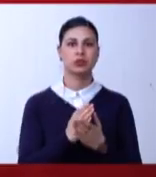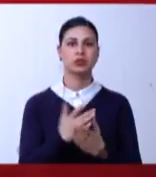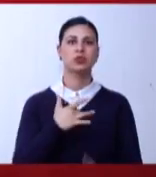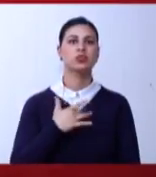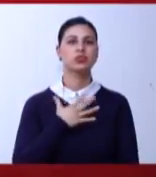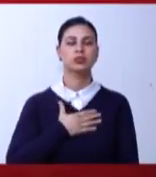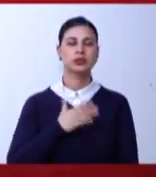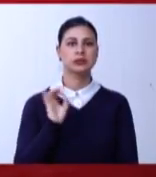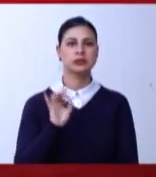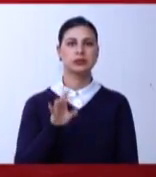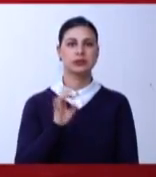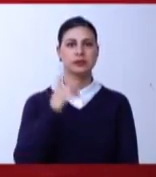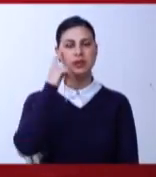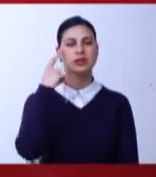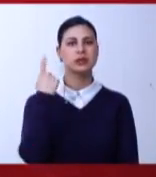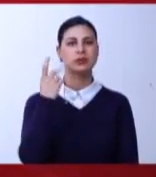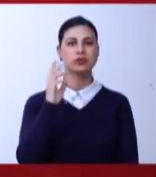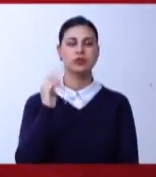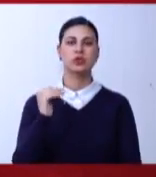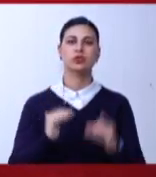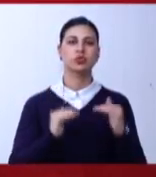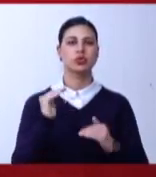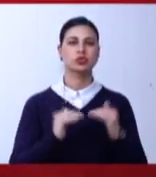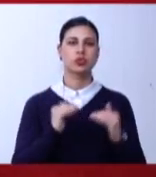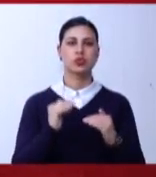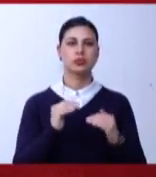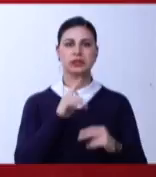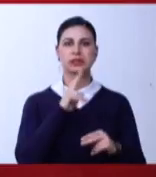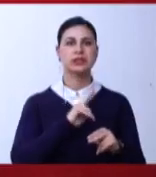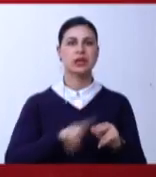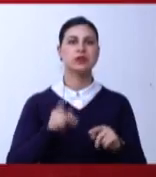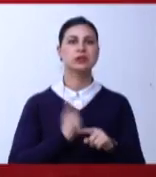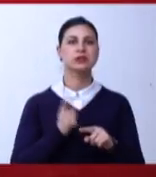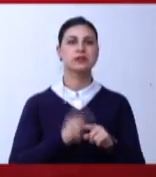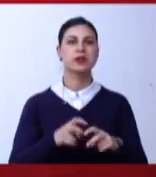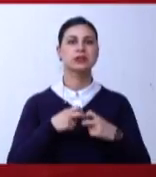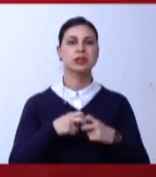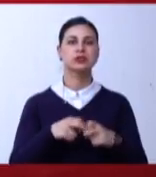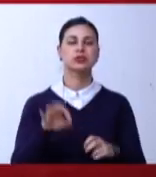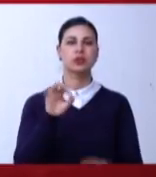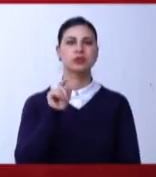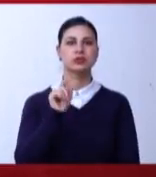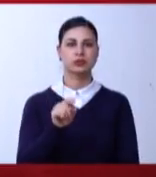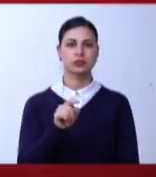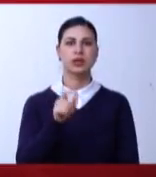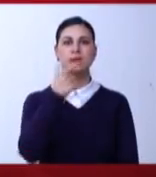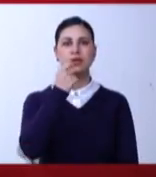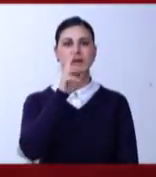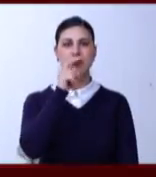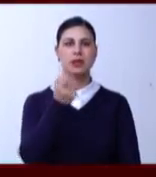გულმკერდის მიდამოში, თავბრუსხვევა და წონასწორობის დაკარგვა, ძვალსახსოვანი პრობლემა, მედიკამენტების